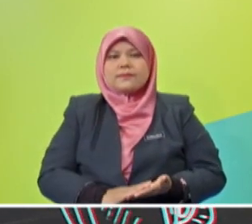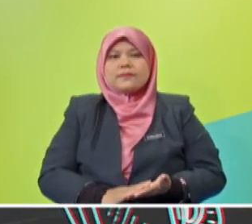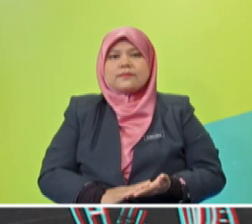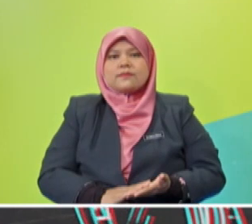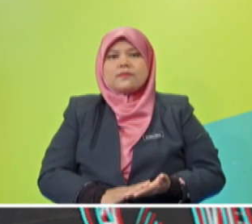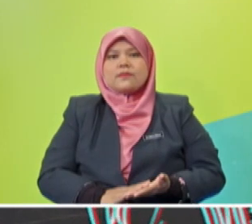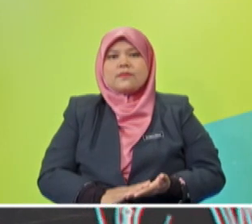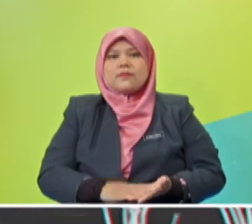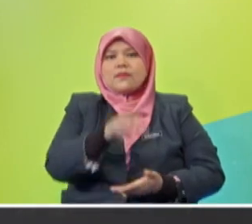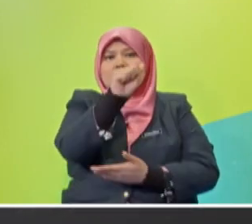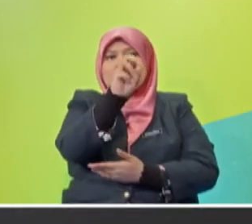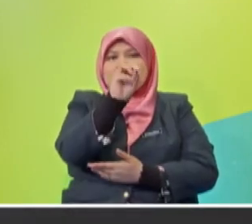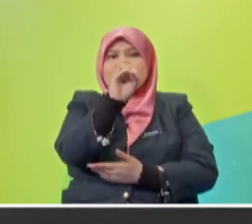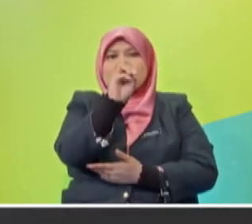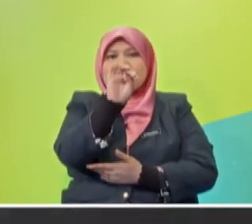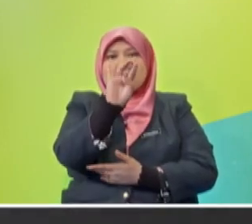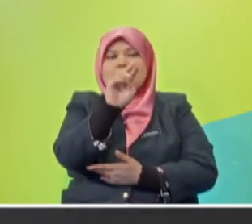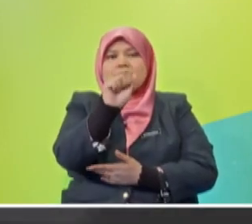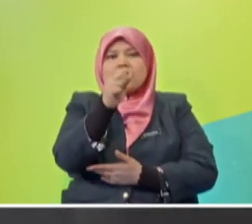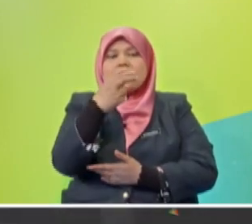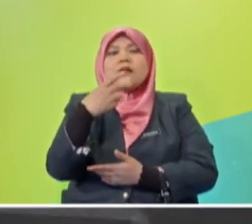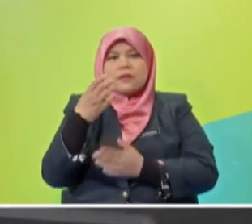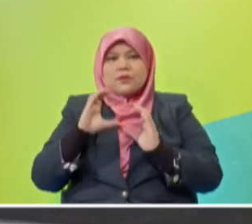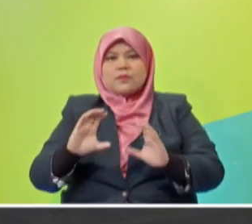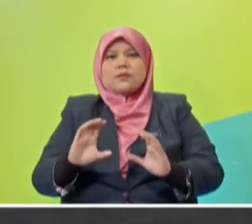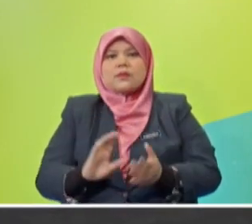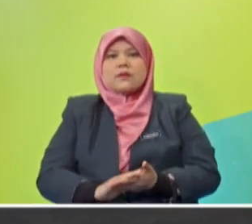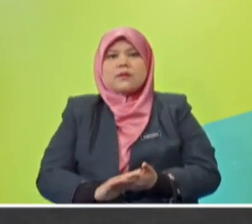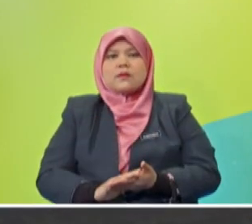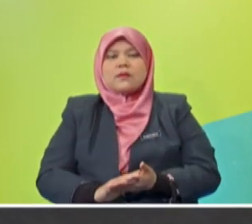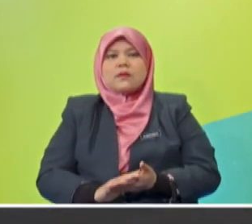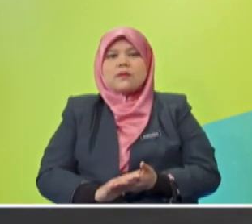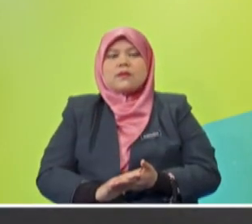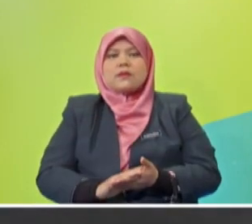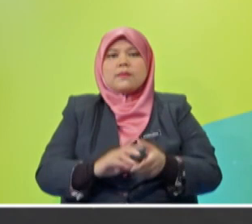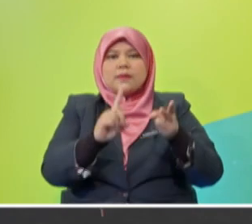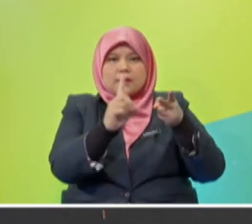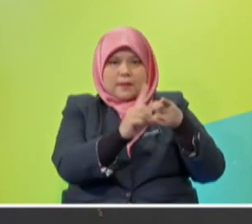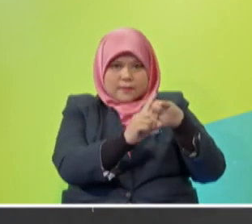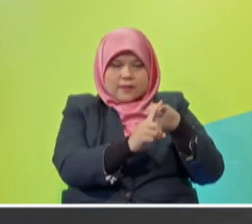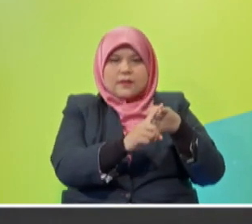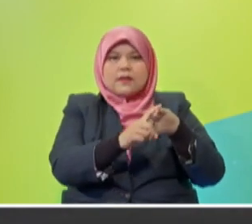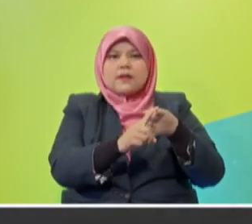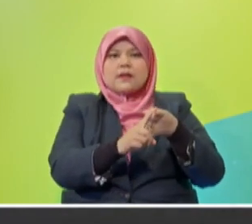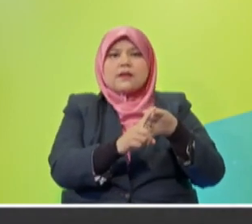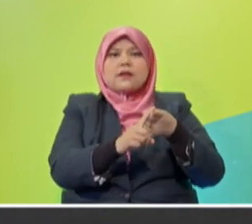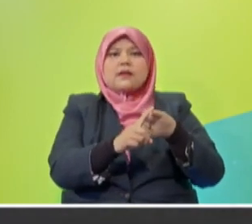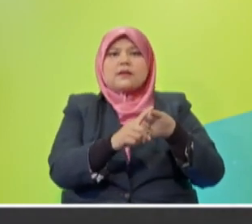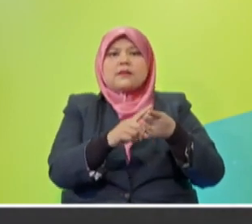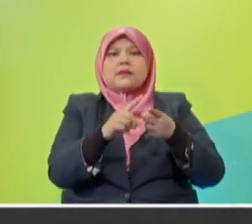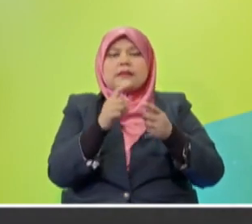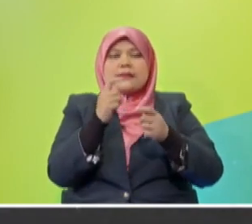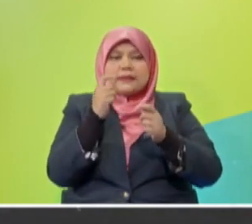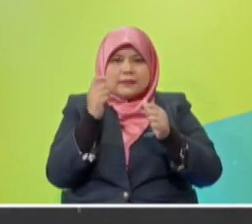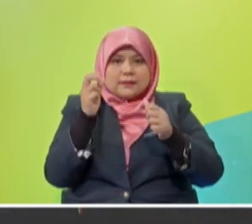okey. Gambar yang pertama, sektor tertia dan kedua sektor sekunder. Okey,